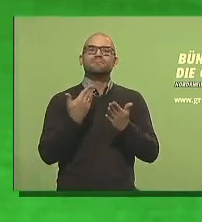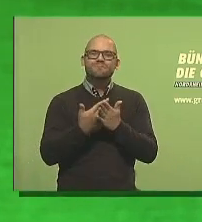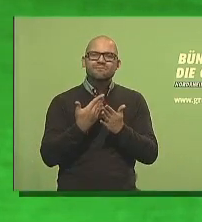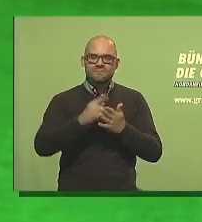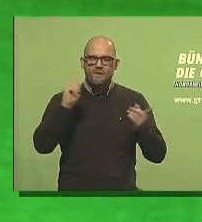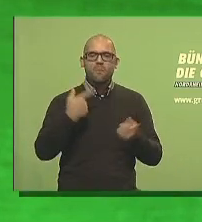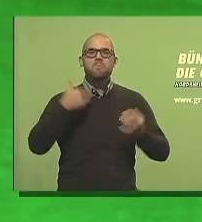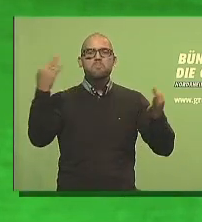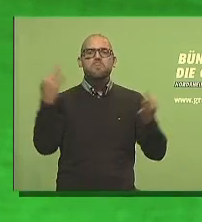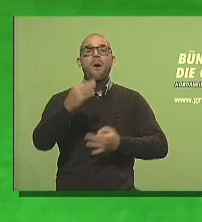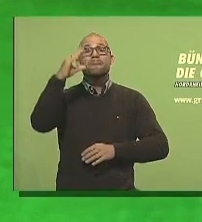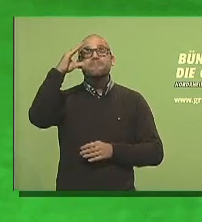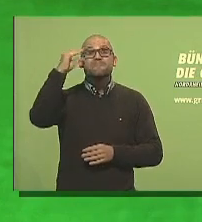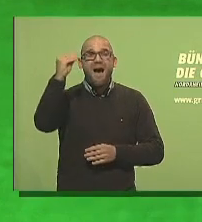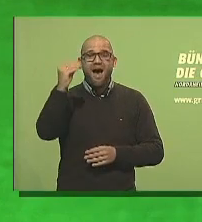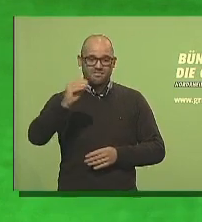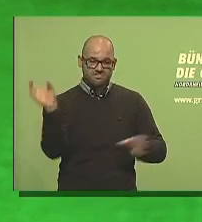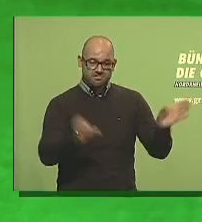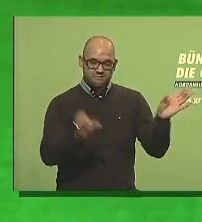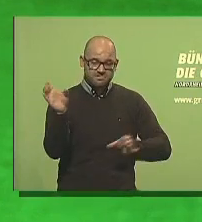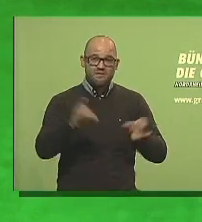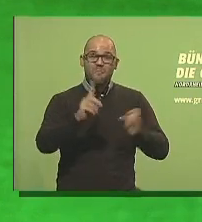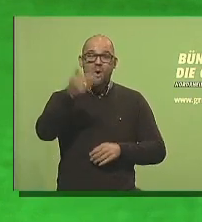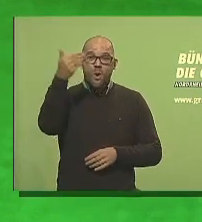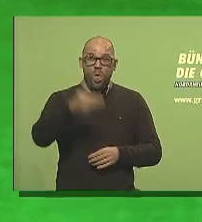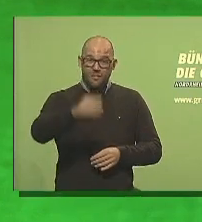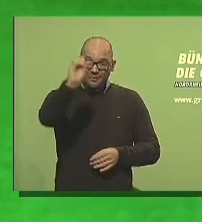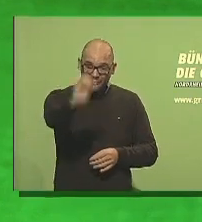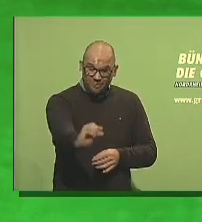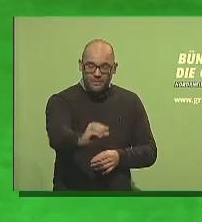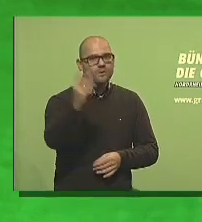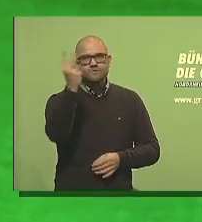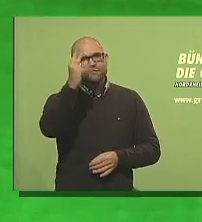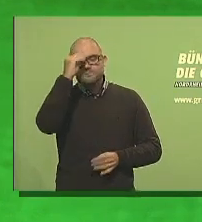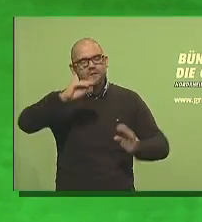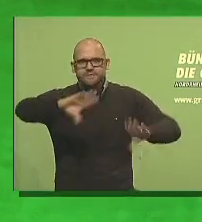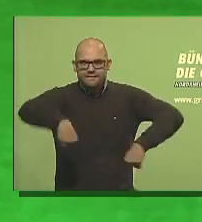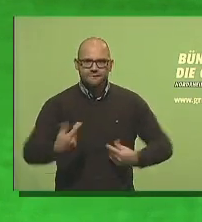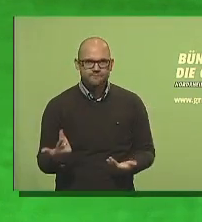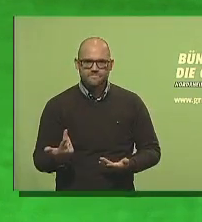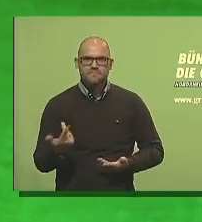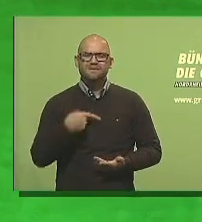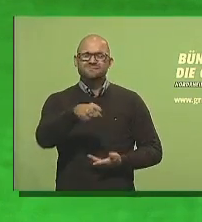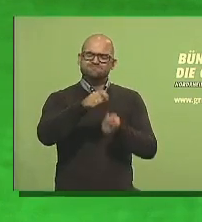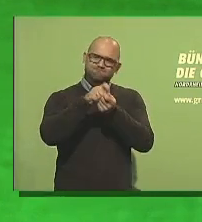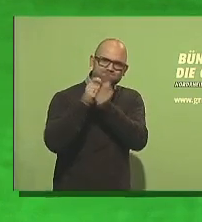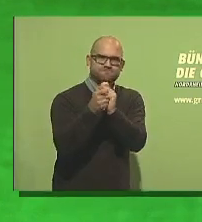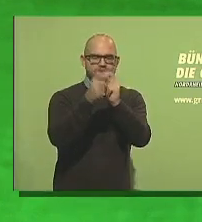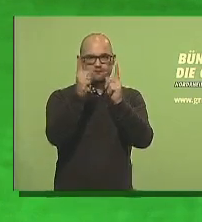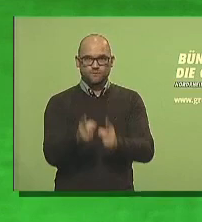Freundinnen und Freunde, auch das ist etwas, das muss sich ändern und das können wir auch besser.